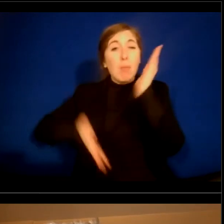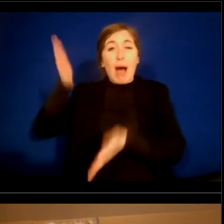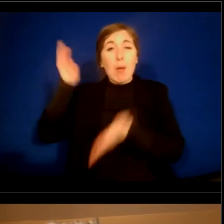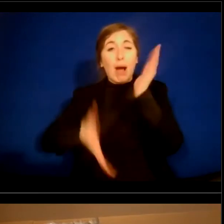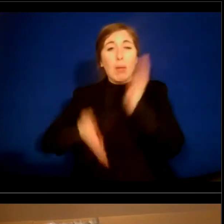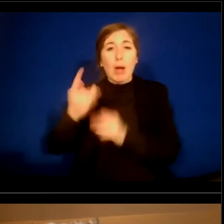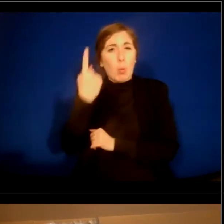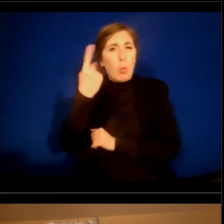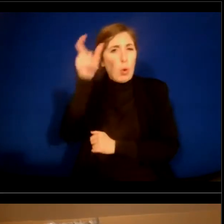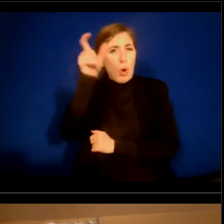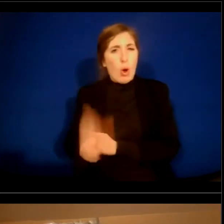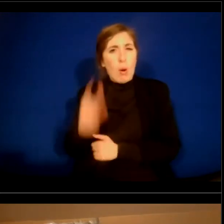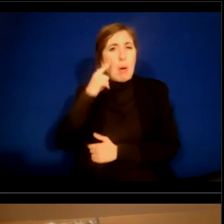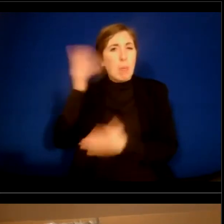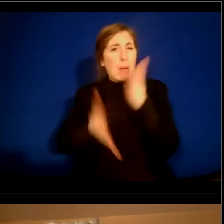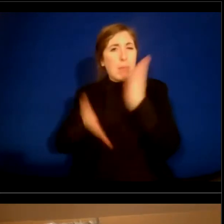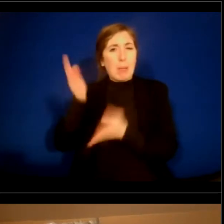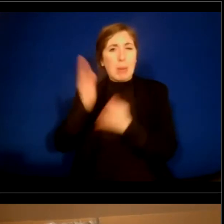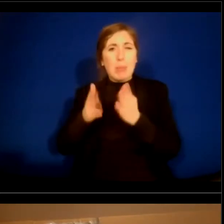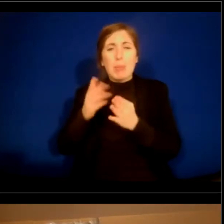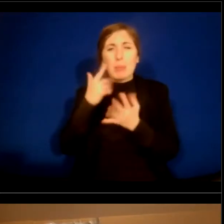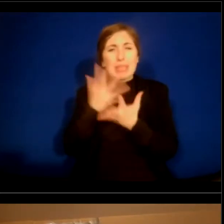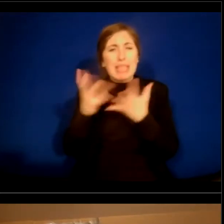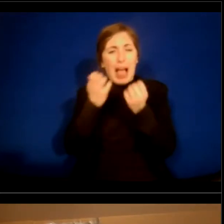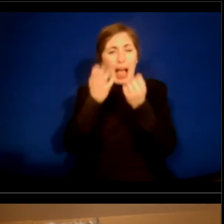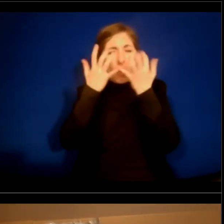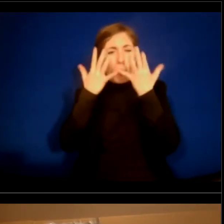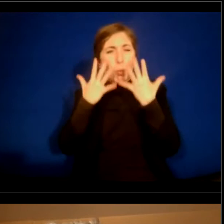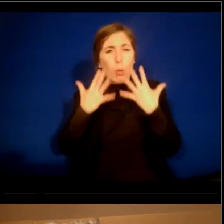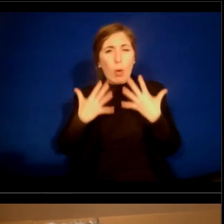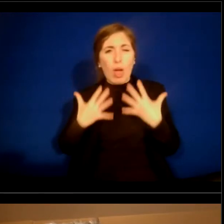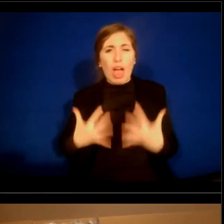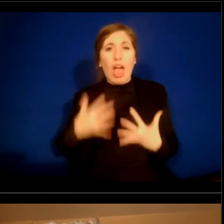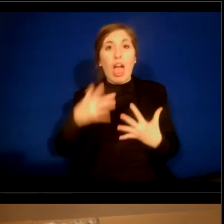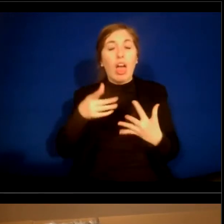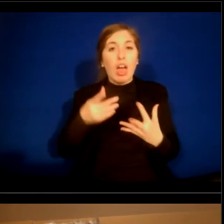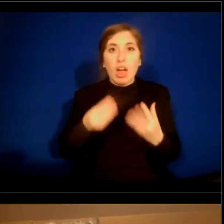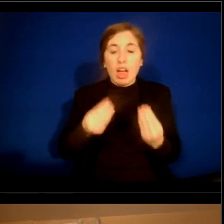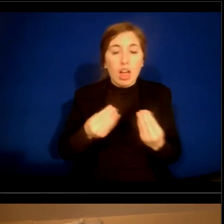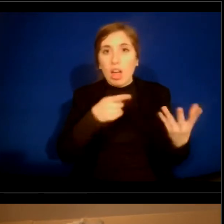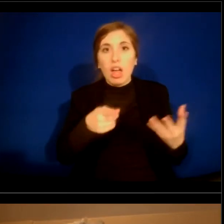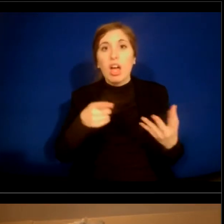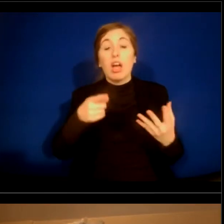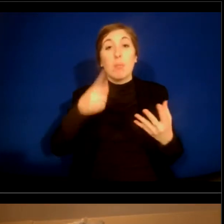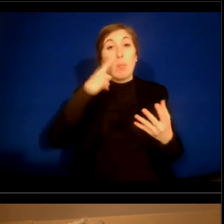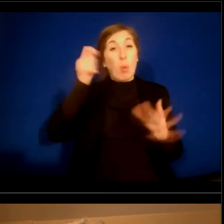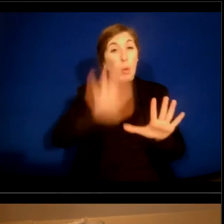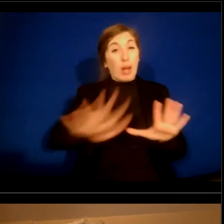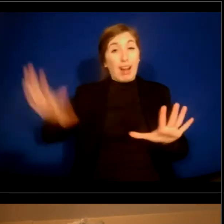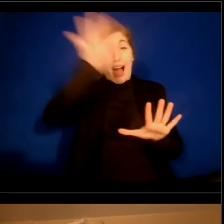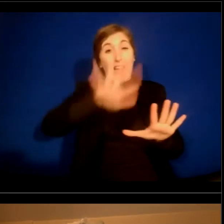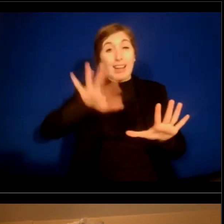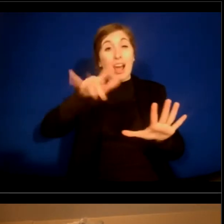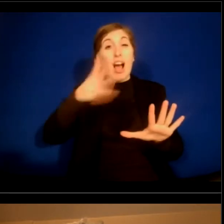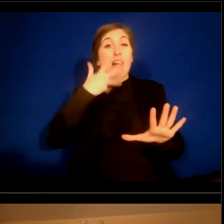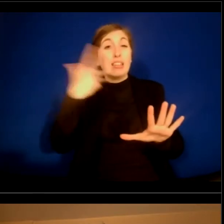malmenato, letteralmente a sangue dagli ucraini durante il percorso dall'Ucraina al confine con la